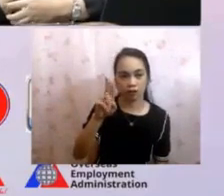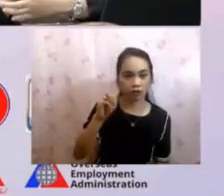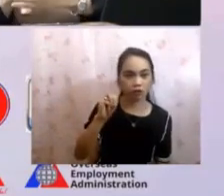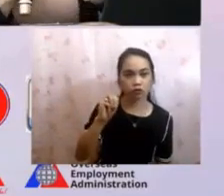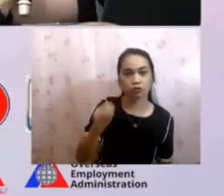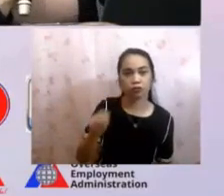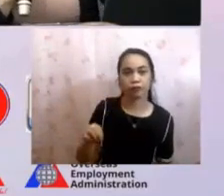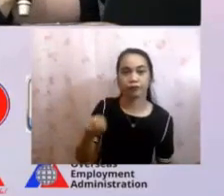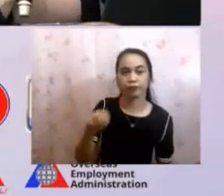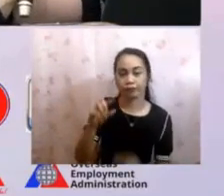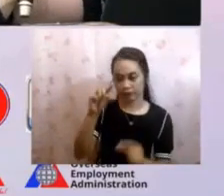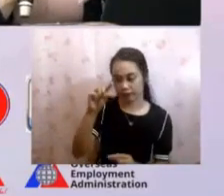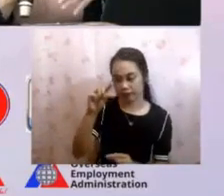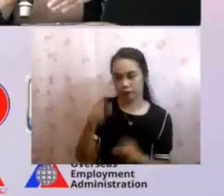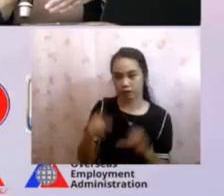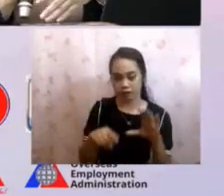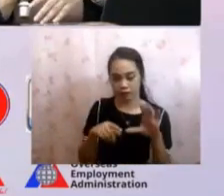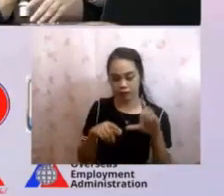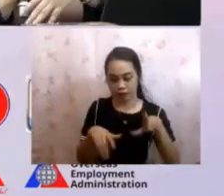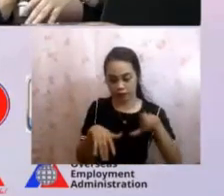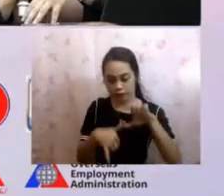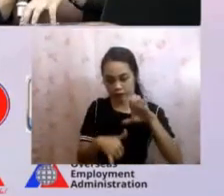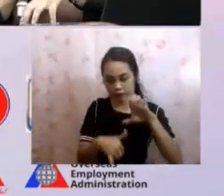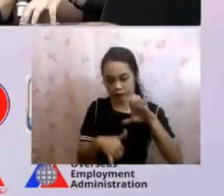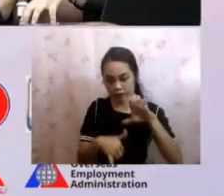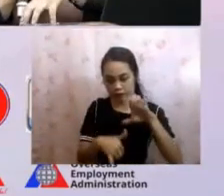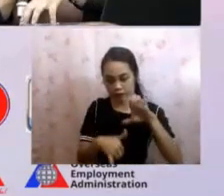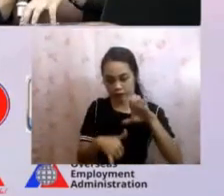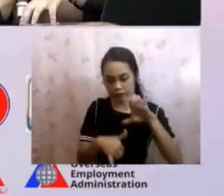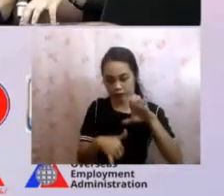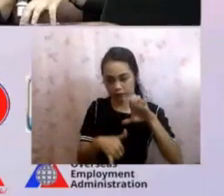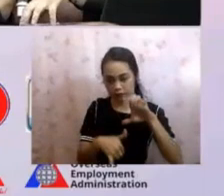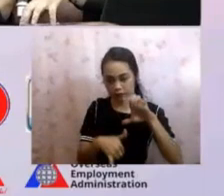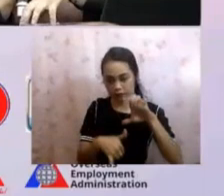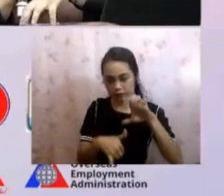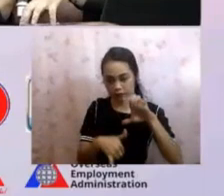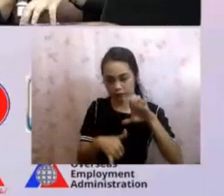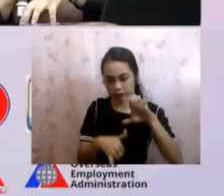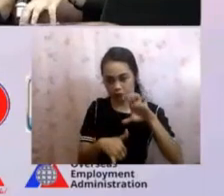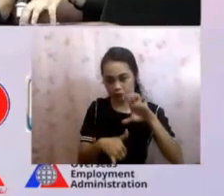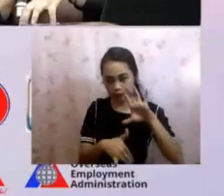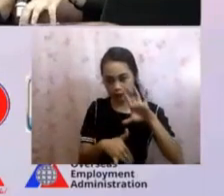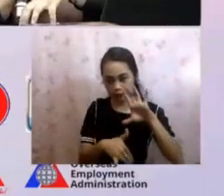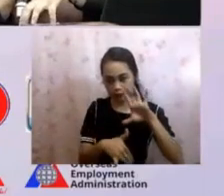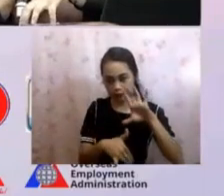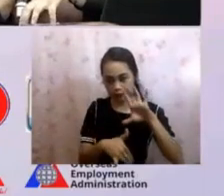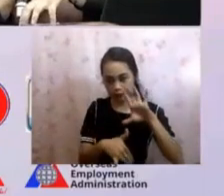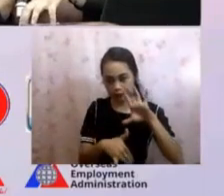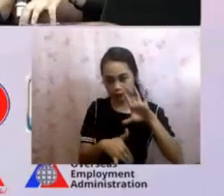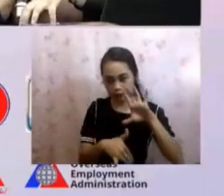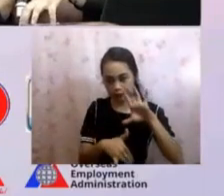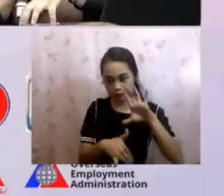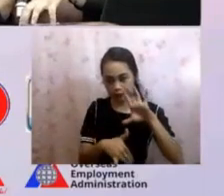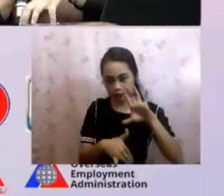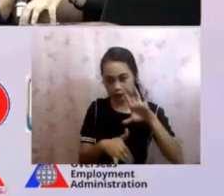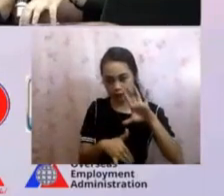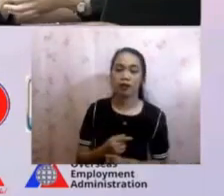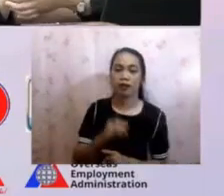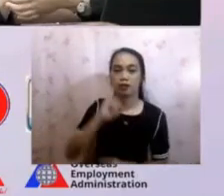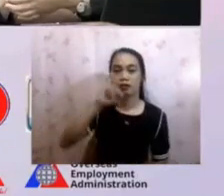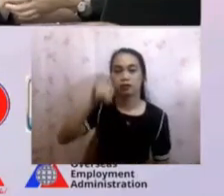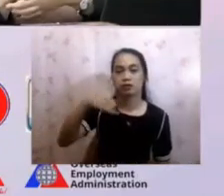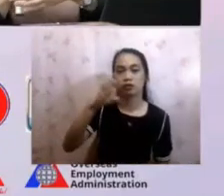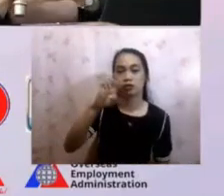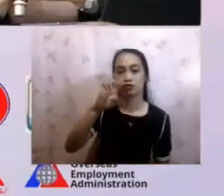charisma bitaw sa imong pagpangitag trabaho nga inigluwok nimo sa aisle sa company or inig-enter nimo